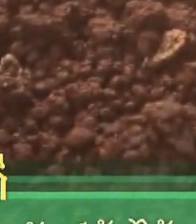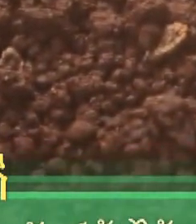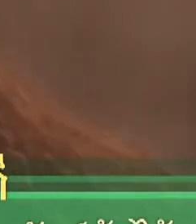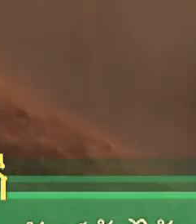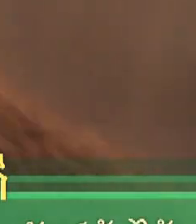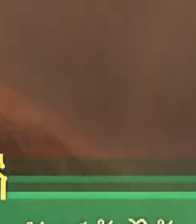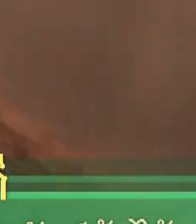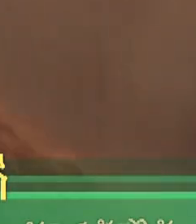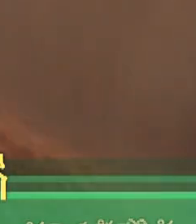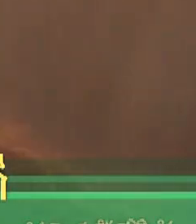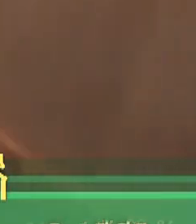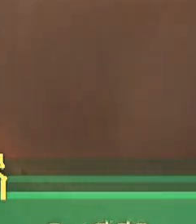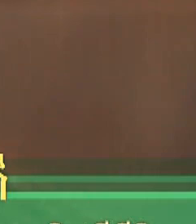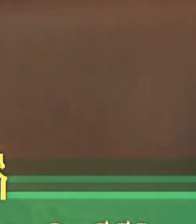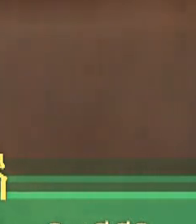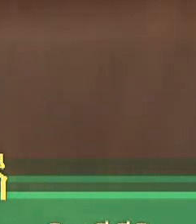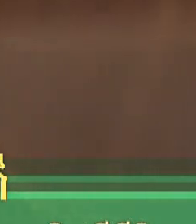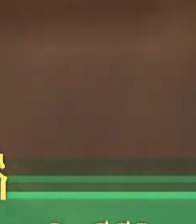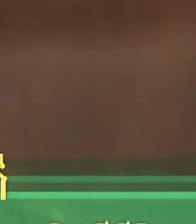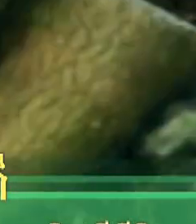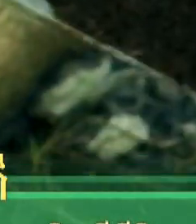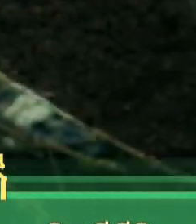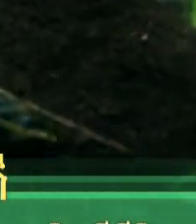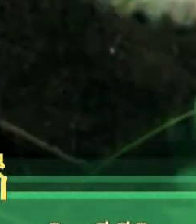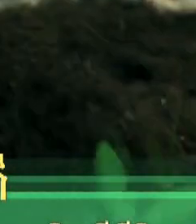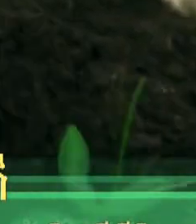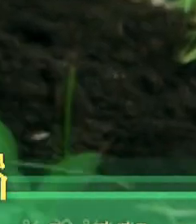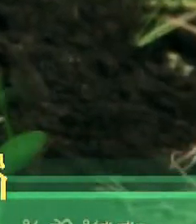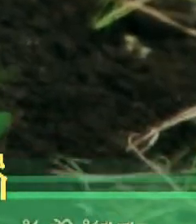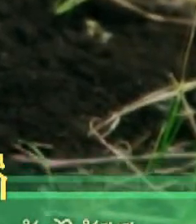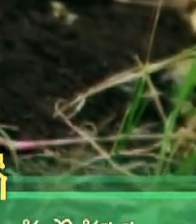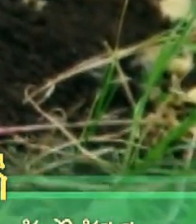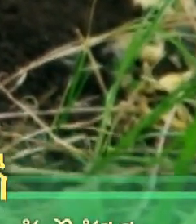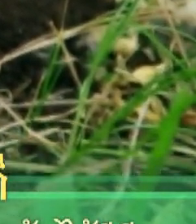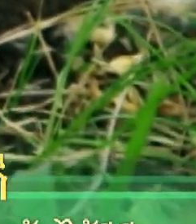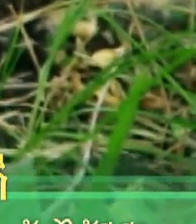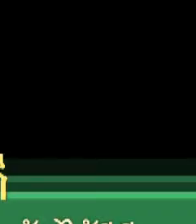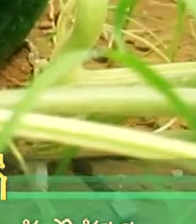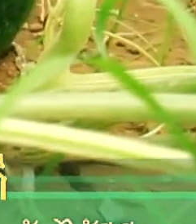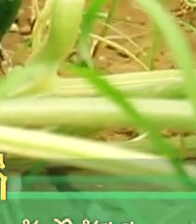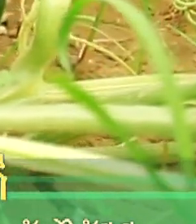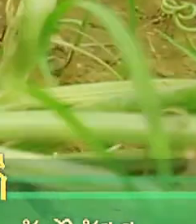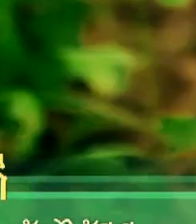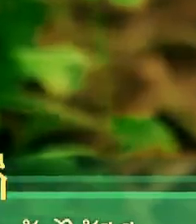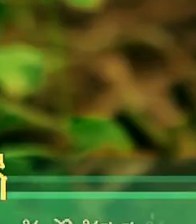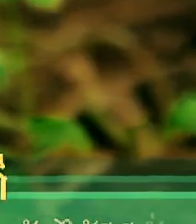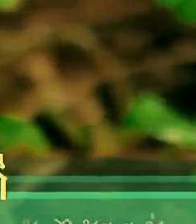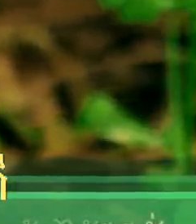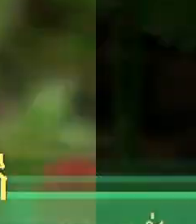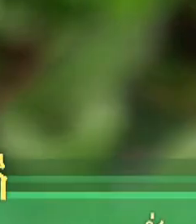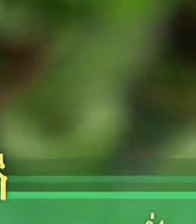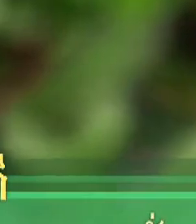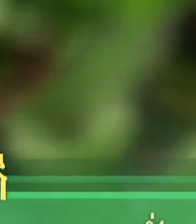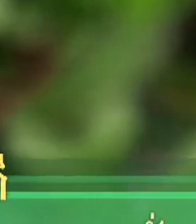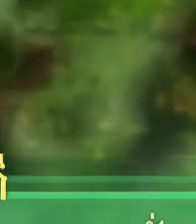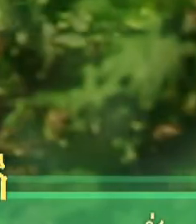ที่สมบูรณ์อุดมด้วยธาตุอาหารหลักและรองครบถ้วนละลายช้าเหมาะสำหรับพืชไม้ผลไม้ใบและ